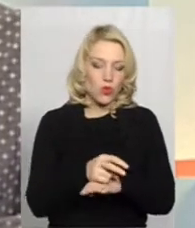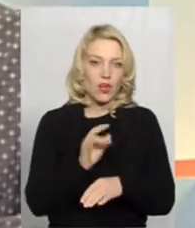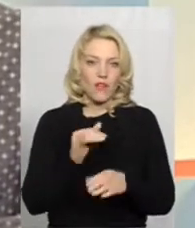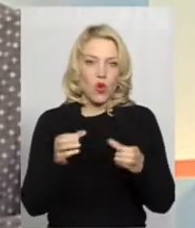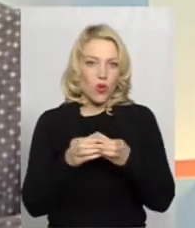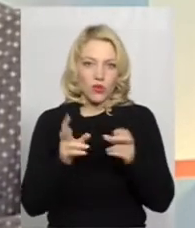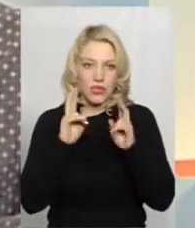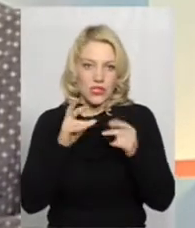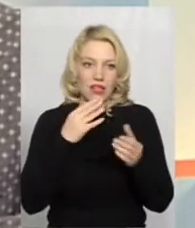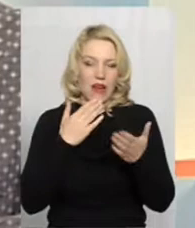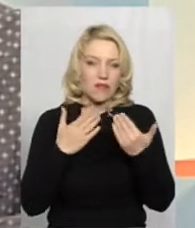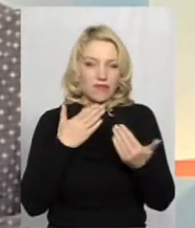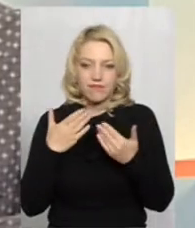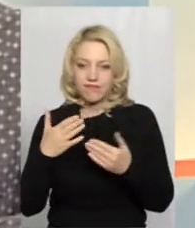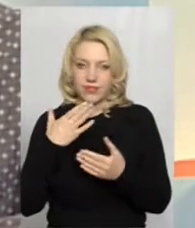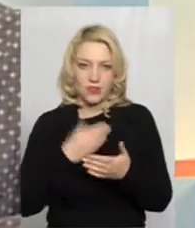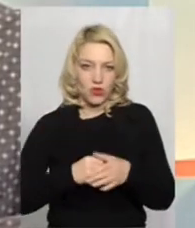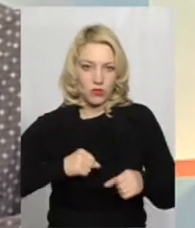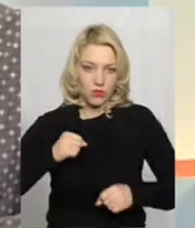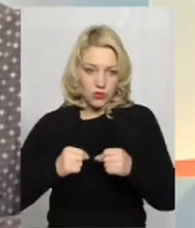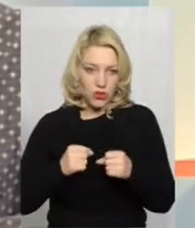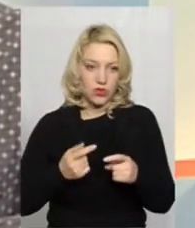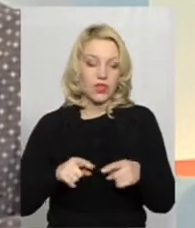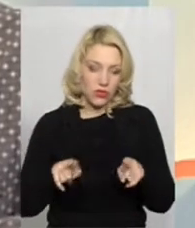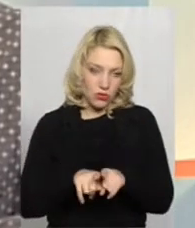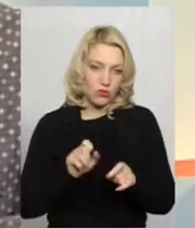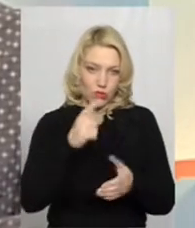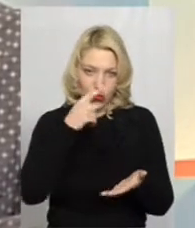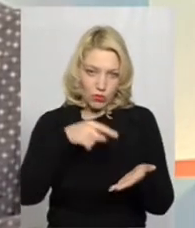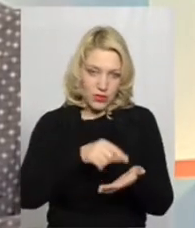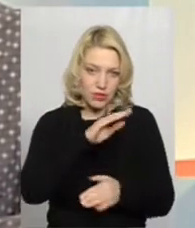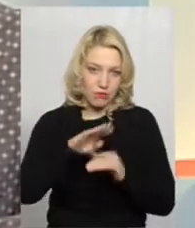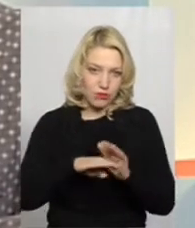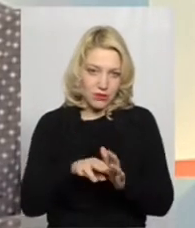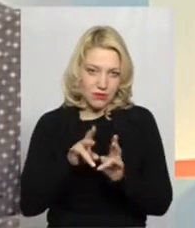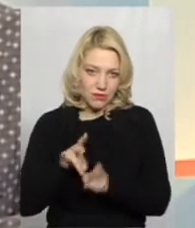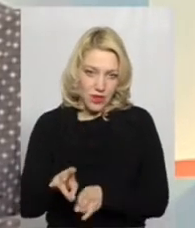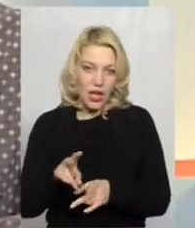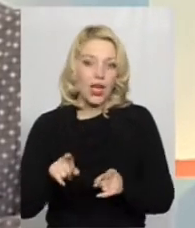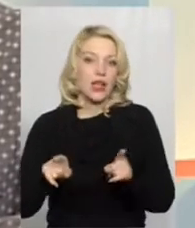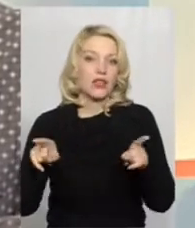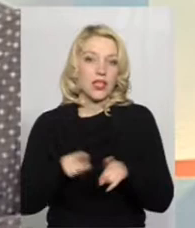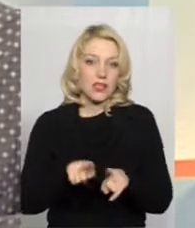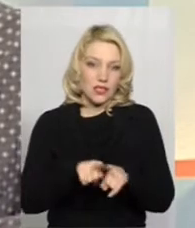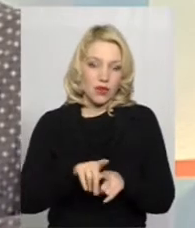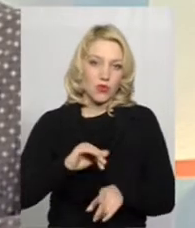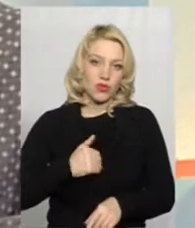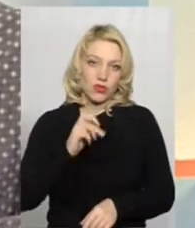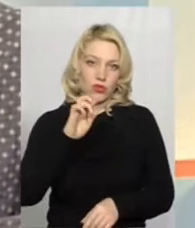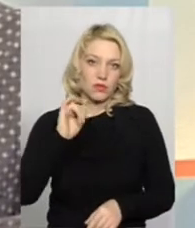як вибудовувати взаємини із своїми ровесниками, теж можуть піддаватися цькуванню. І хотілося б сказати,